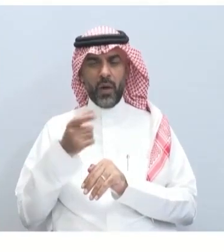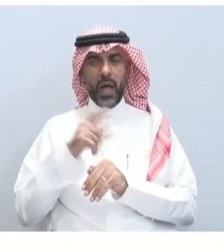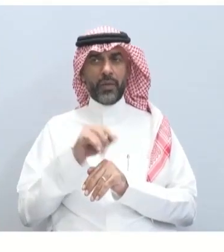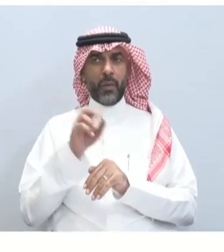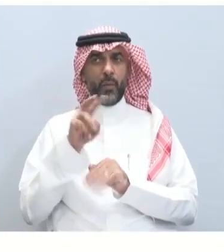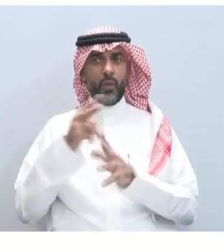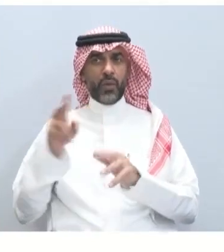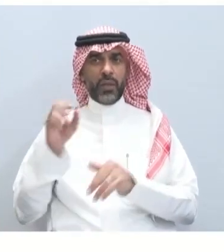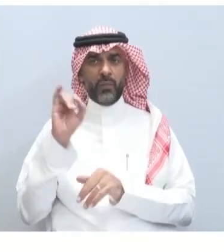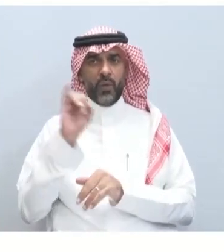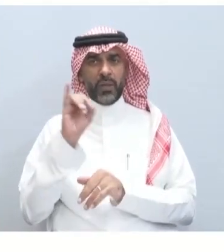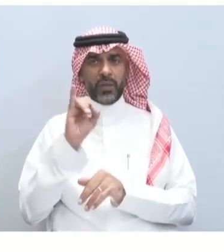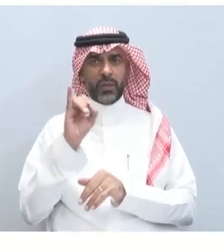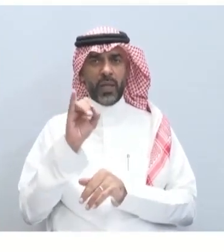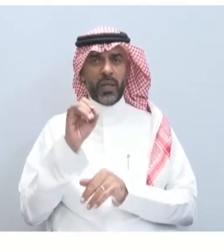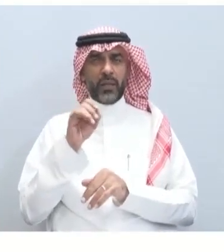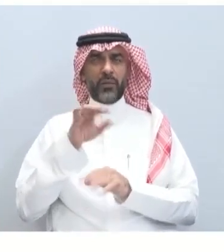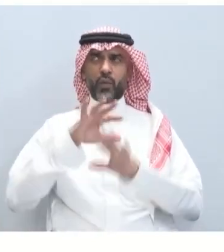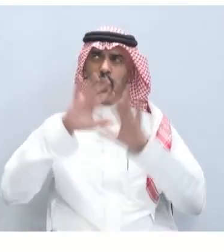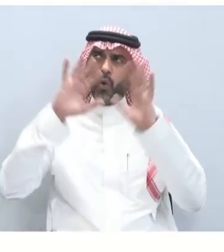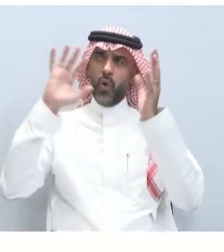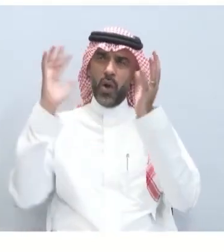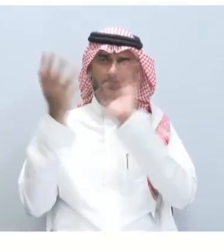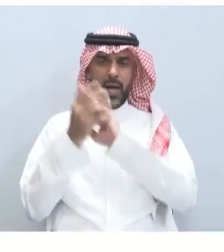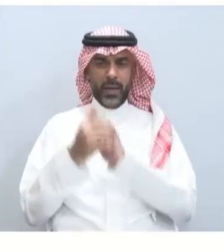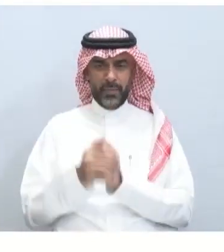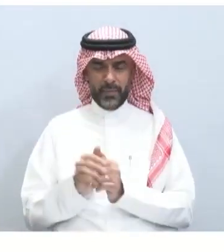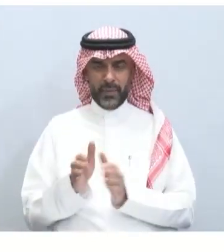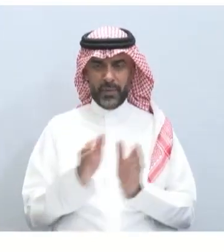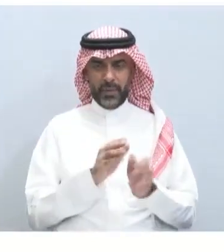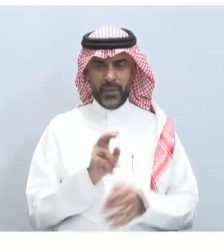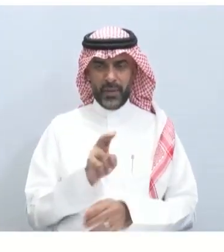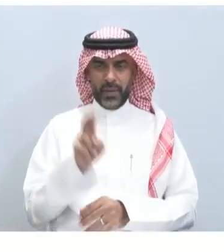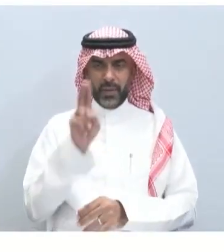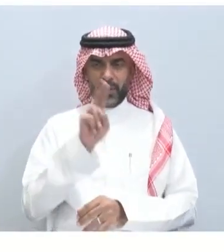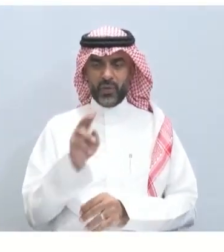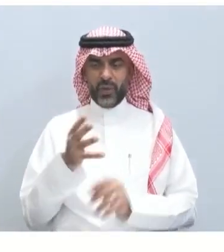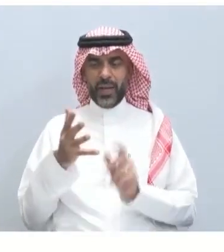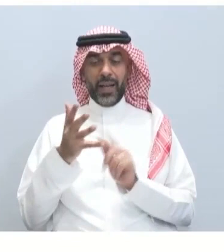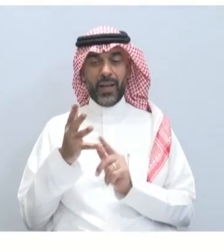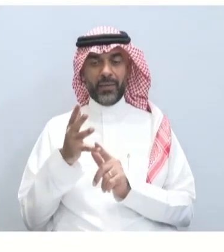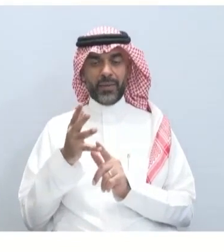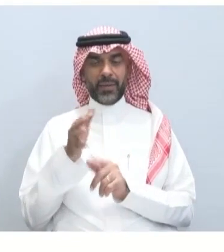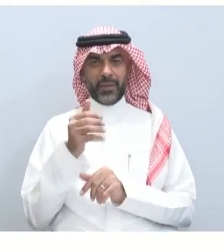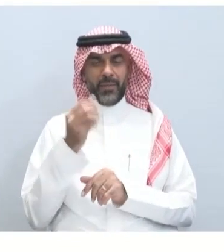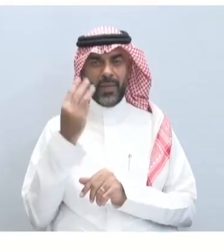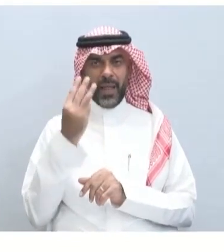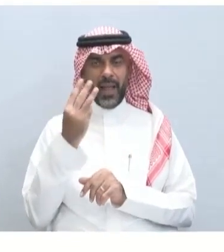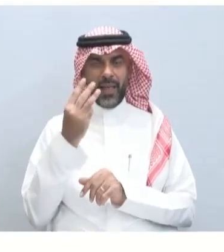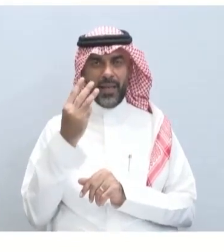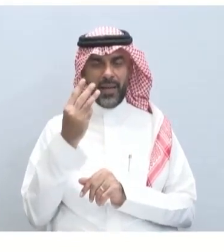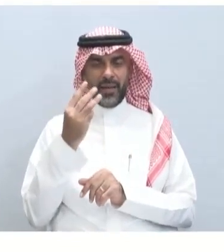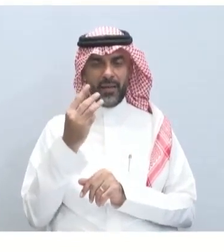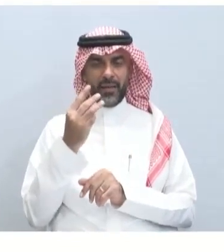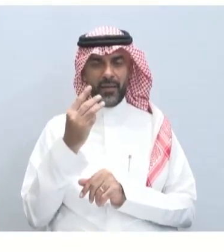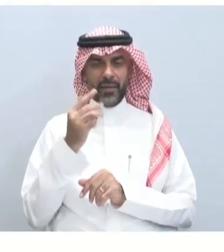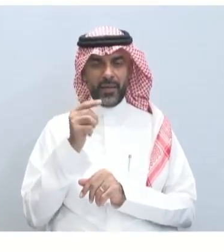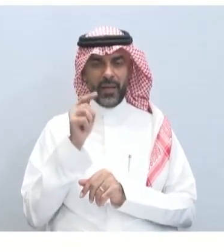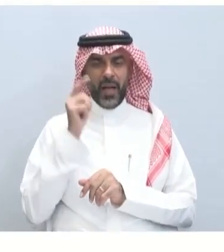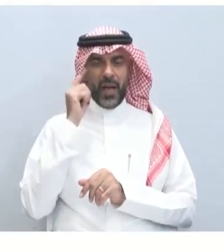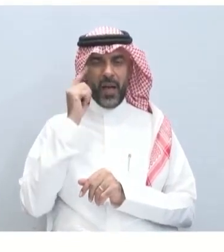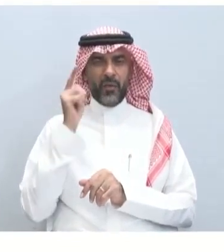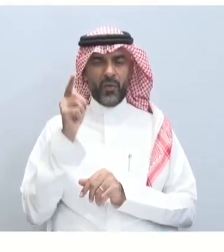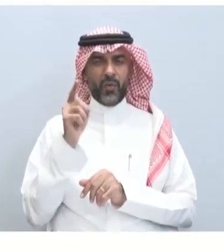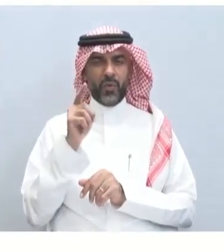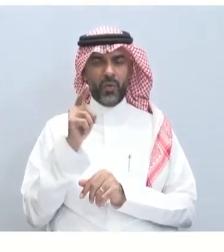انحاء العالم السؤال الخامس عدد ثلاثه من العوامل التي تدلل بها على